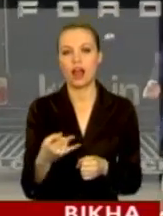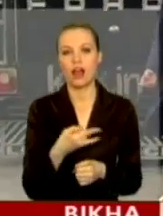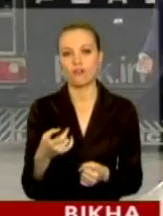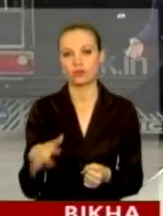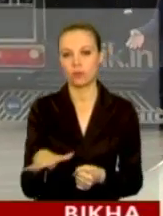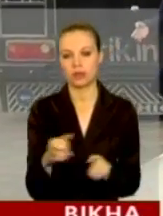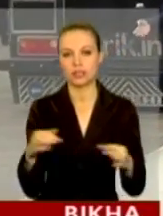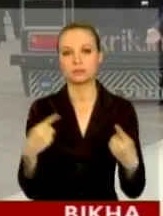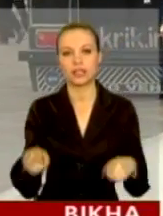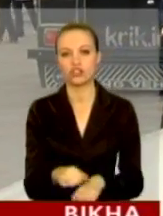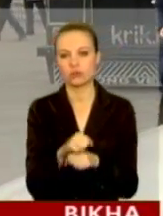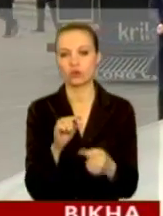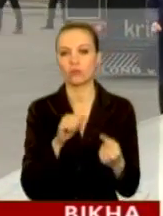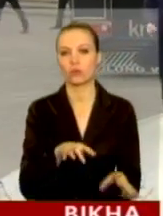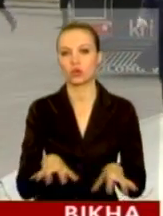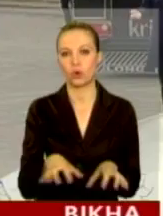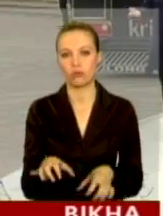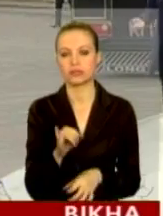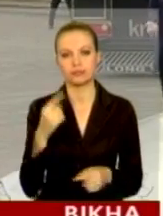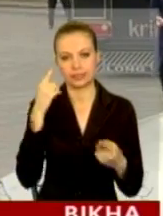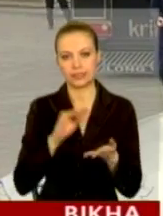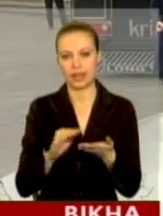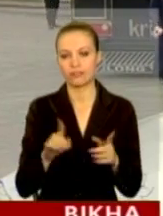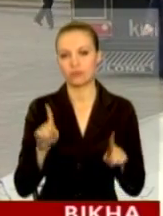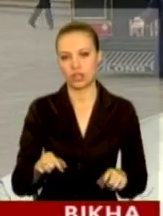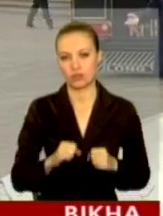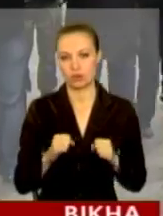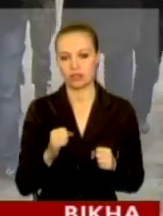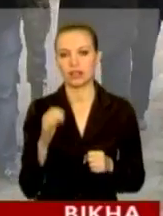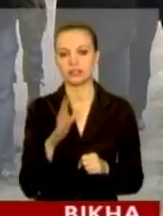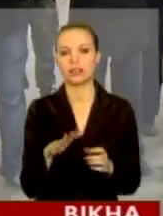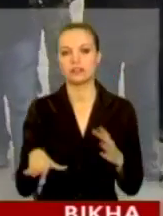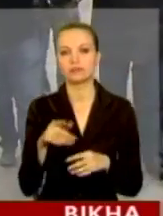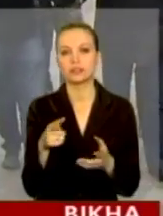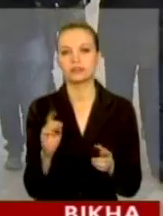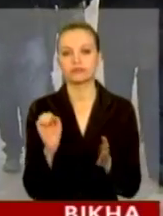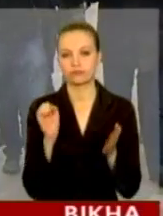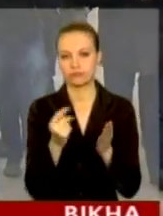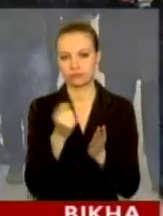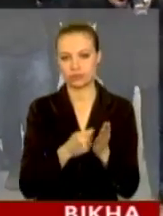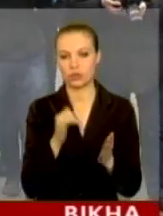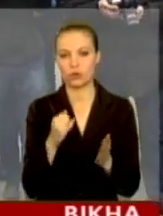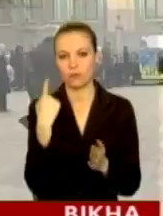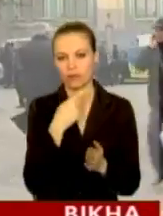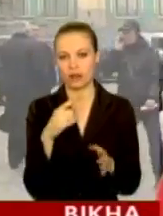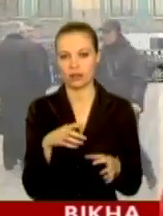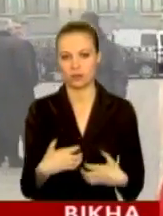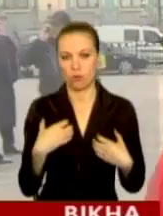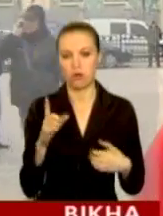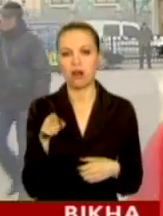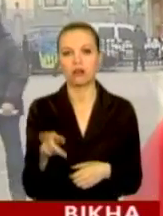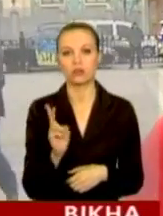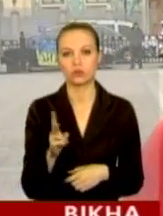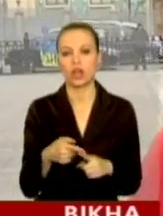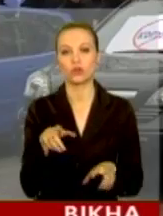інший пікет проти корупції із креативом теж постаралися вселенське лихо зобразили у вигляді опудала Так а хто